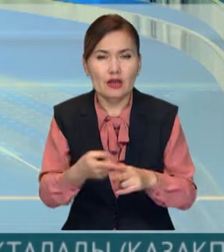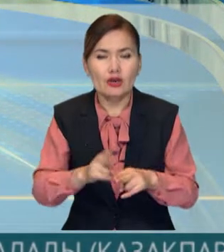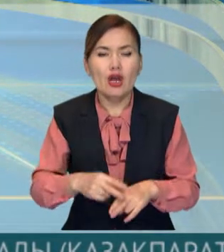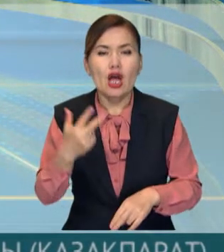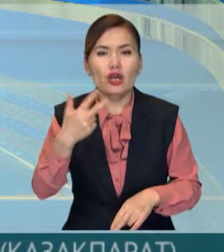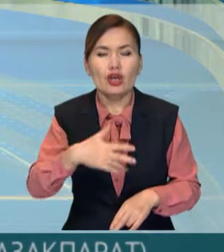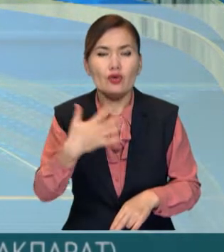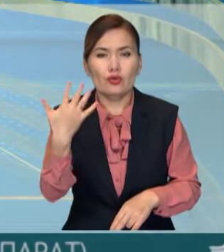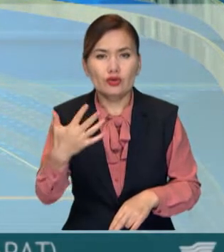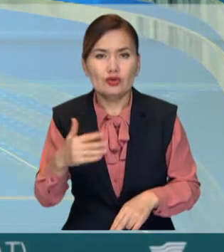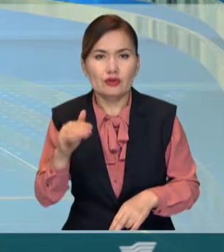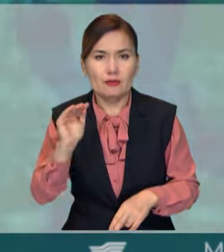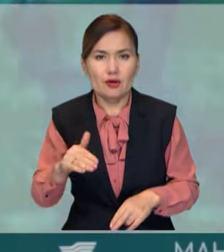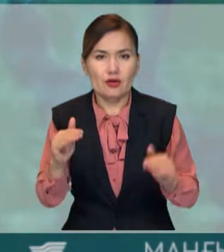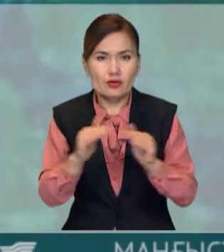деңгейде.